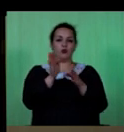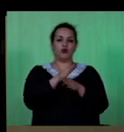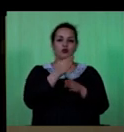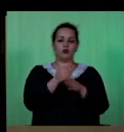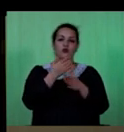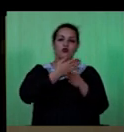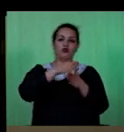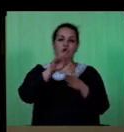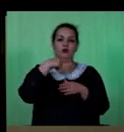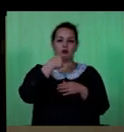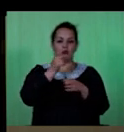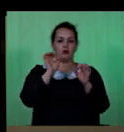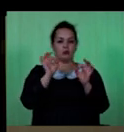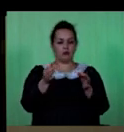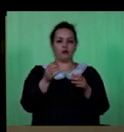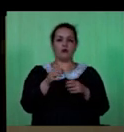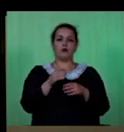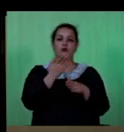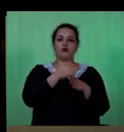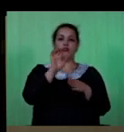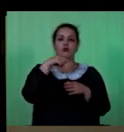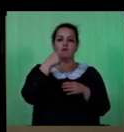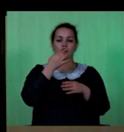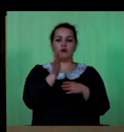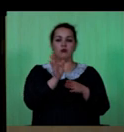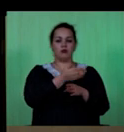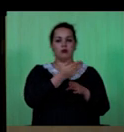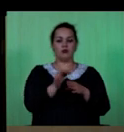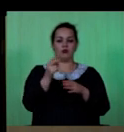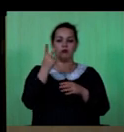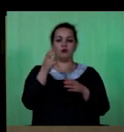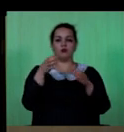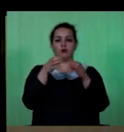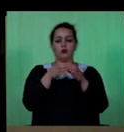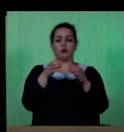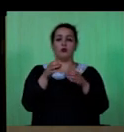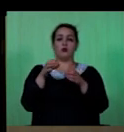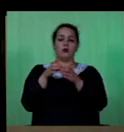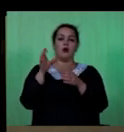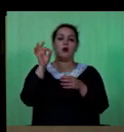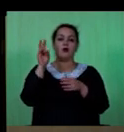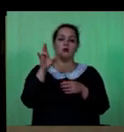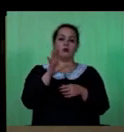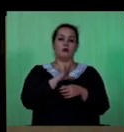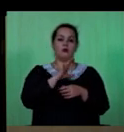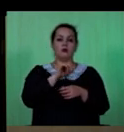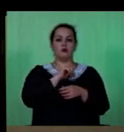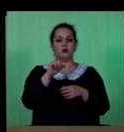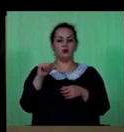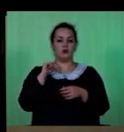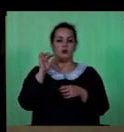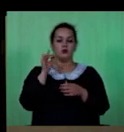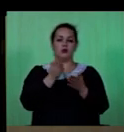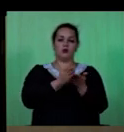речи? Правильно, части речи делятся на две группы. Они бывают самостоятельные и